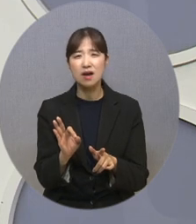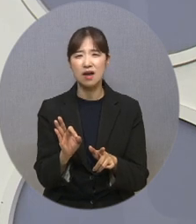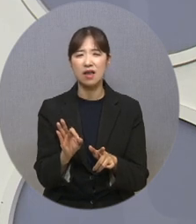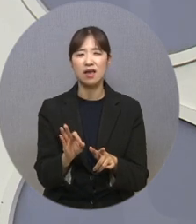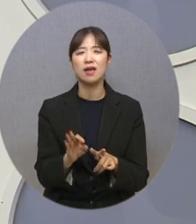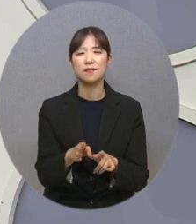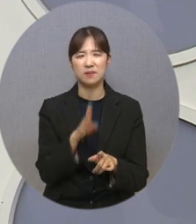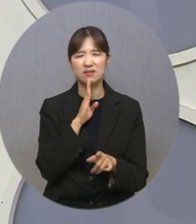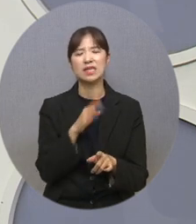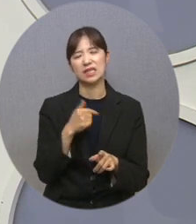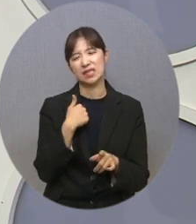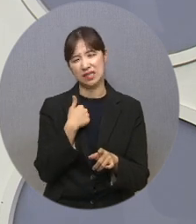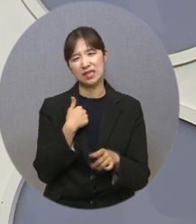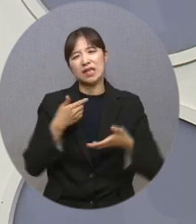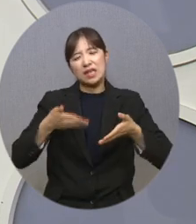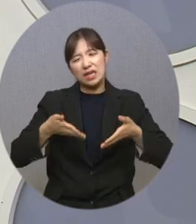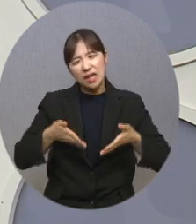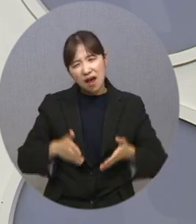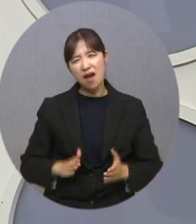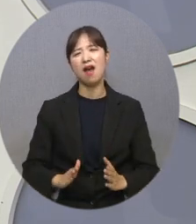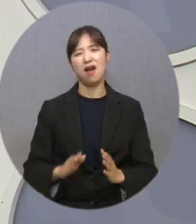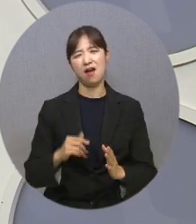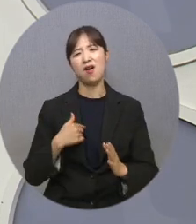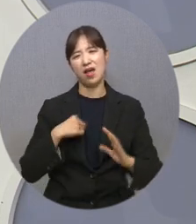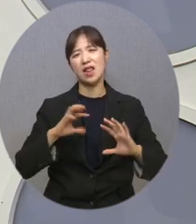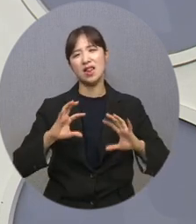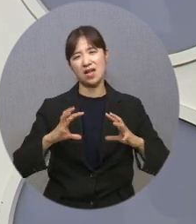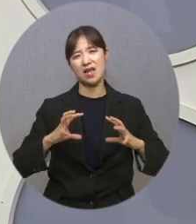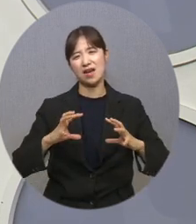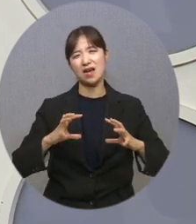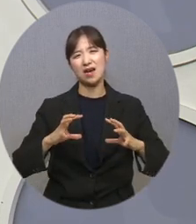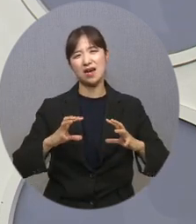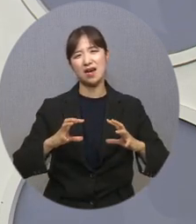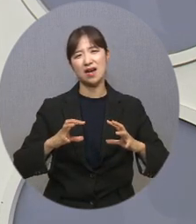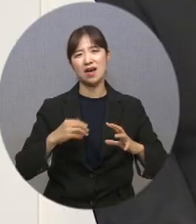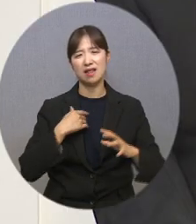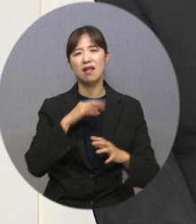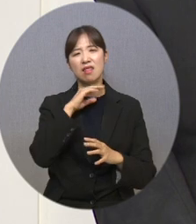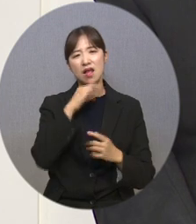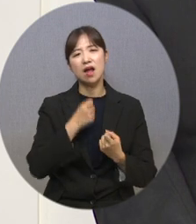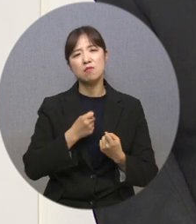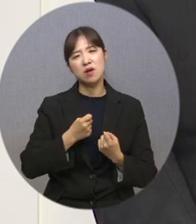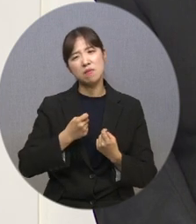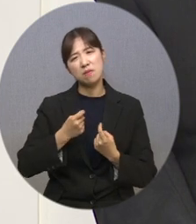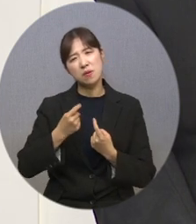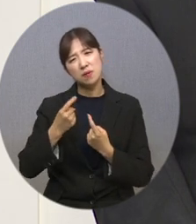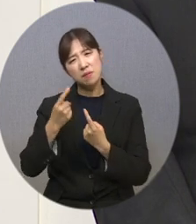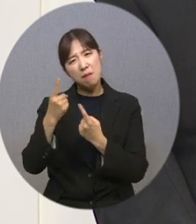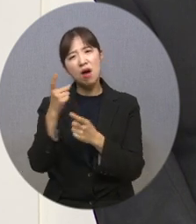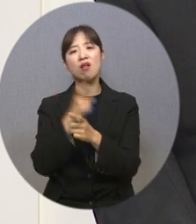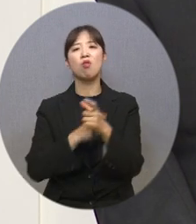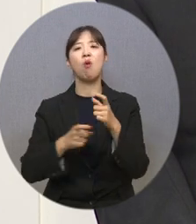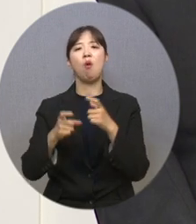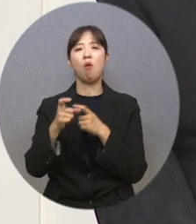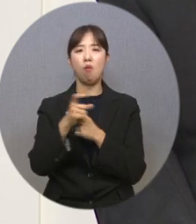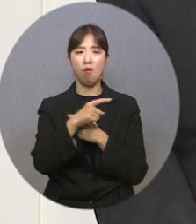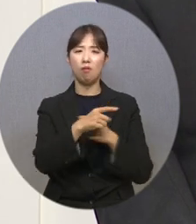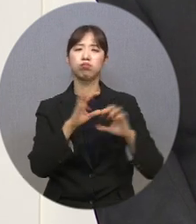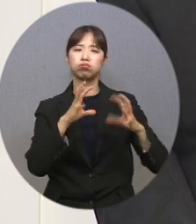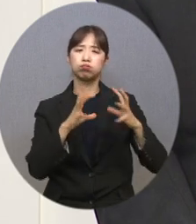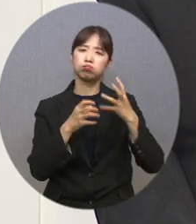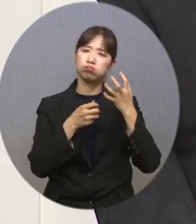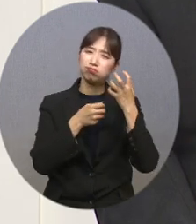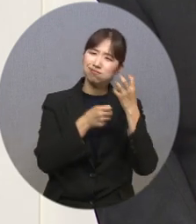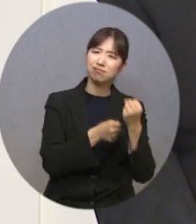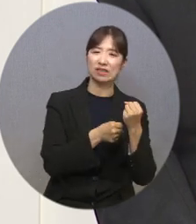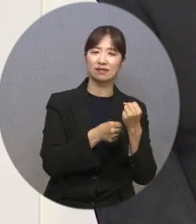역시 태어난 내 나라, 나이가 들어가면 들어갈수록 그 애착이. 그러니까 나가면